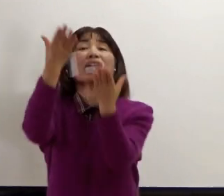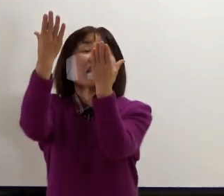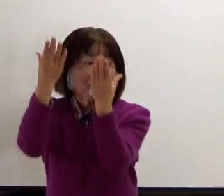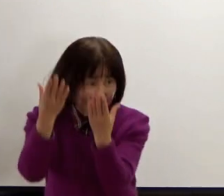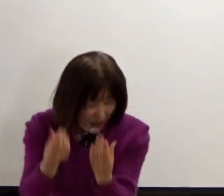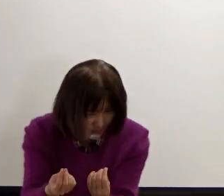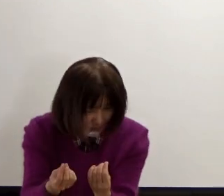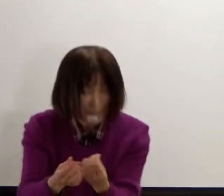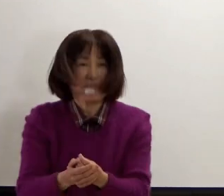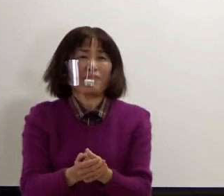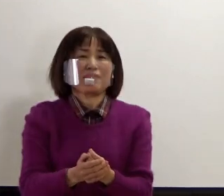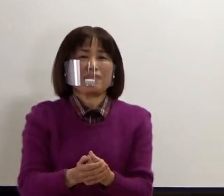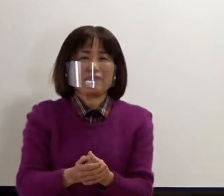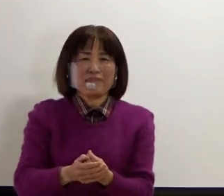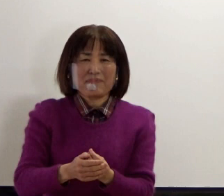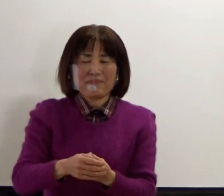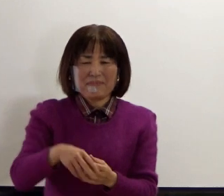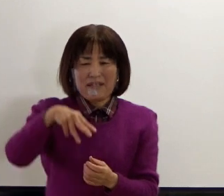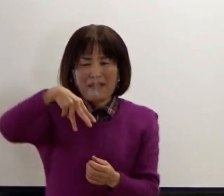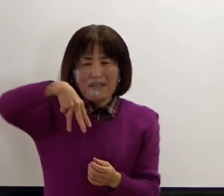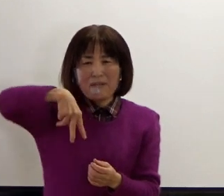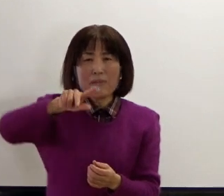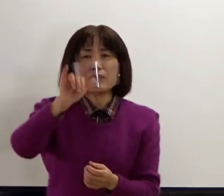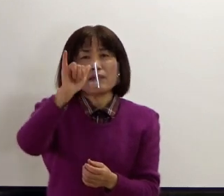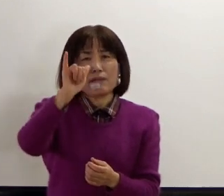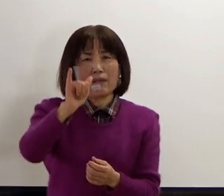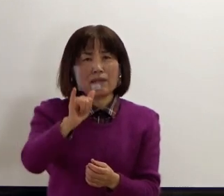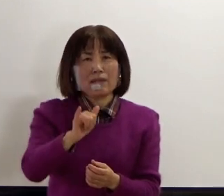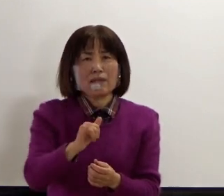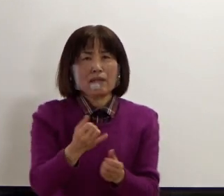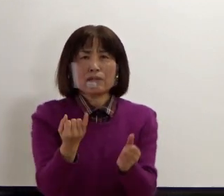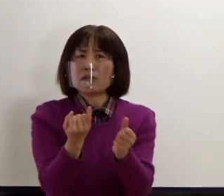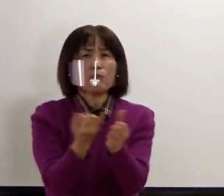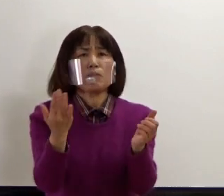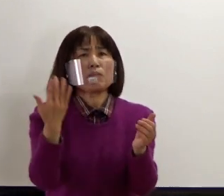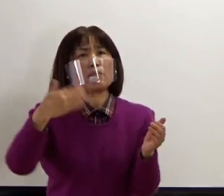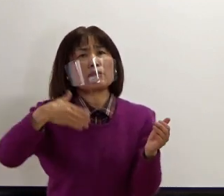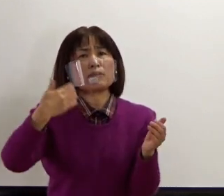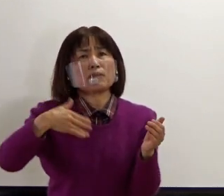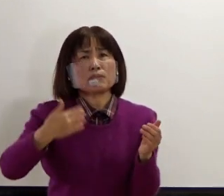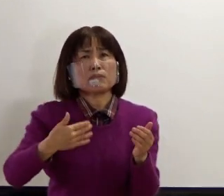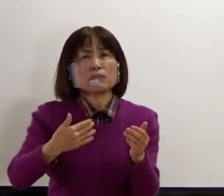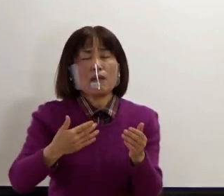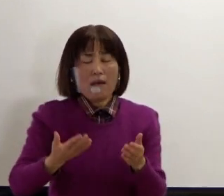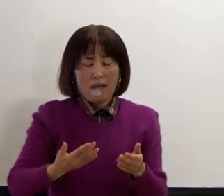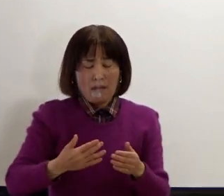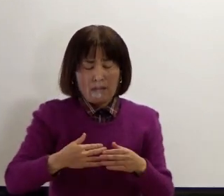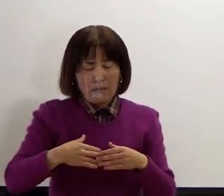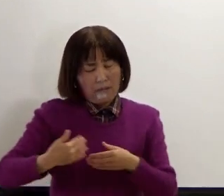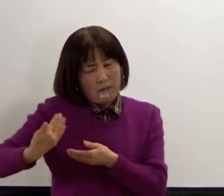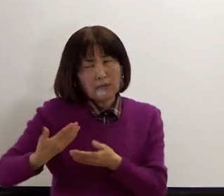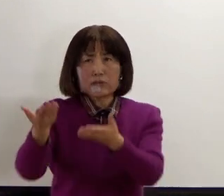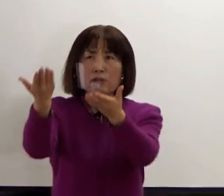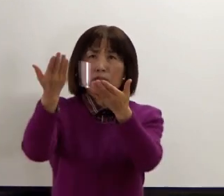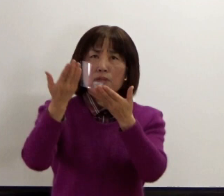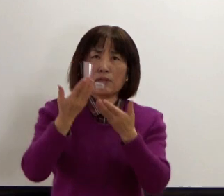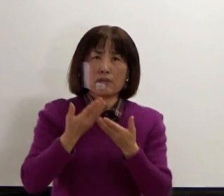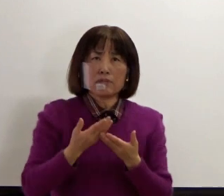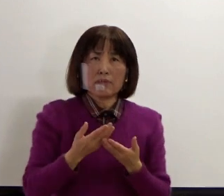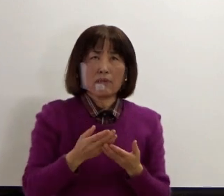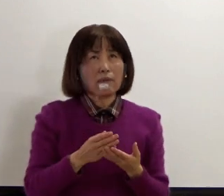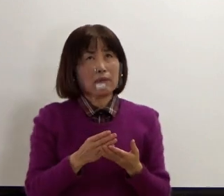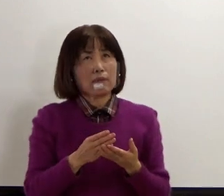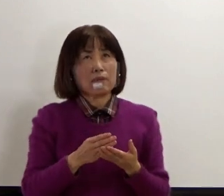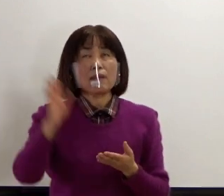そのまさかね、結婚もしていないし子供が与えられ生まれるとは全然信じられないわけですけれども、それに対して天使